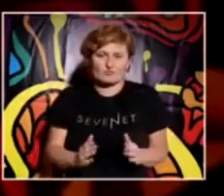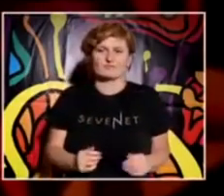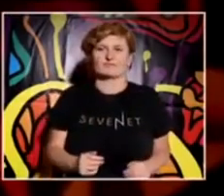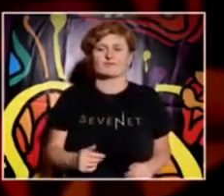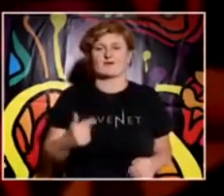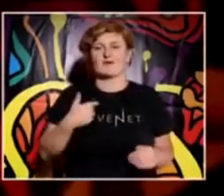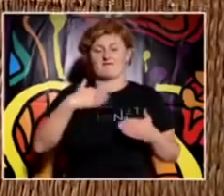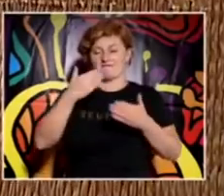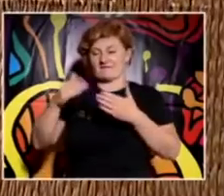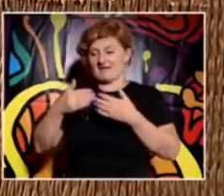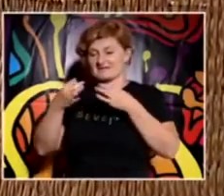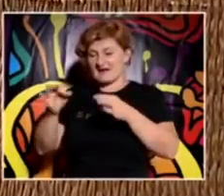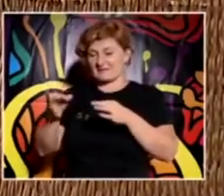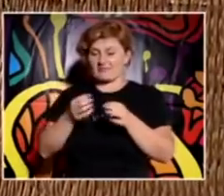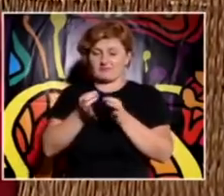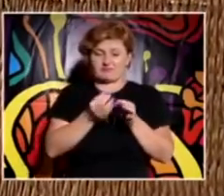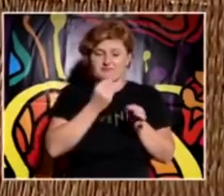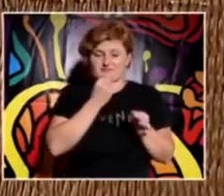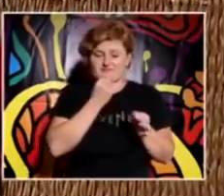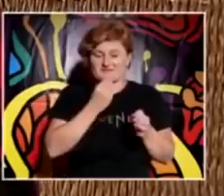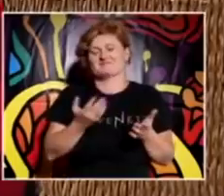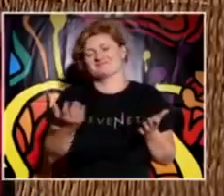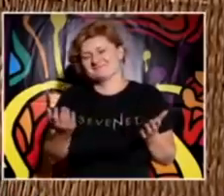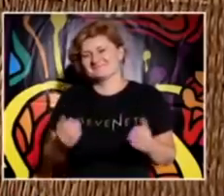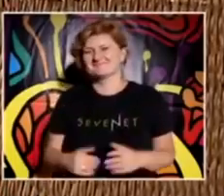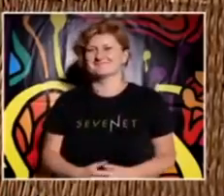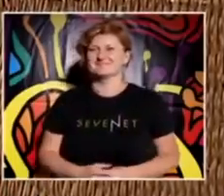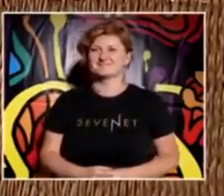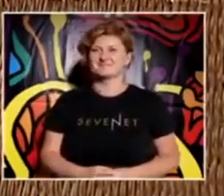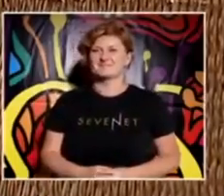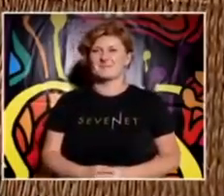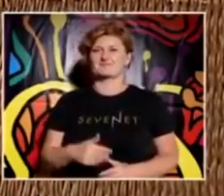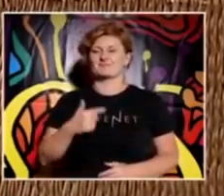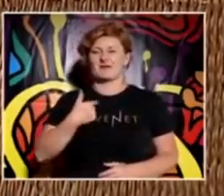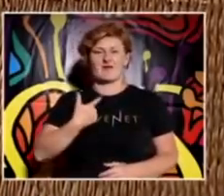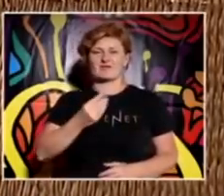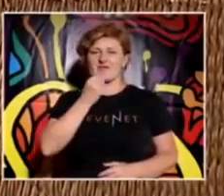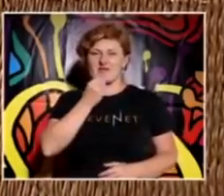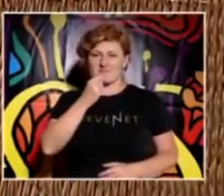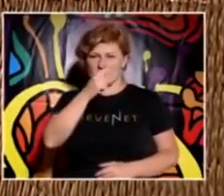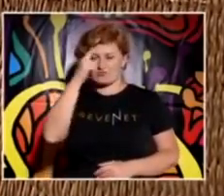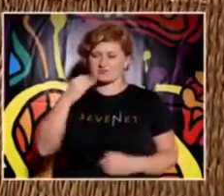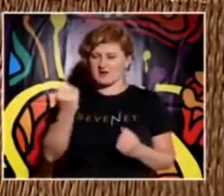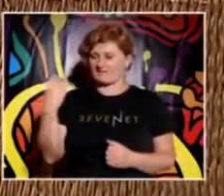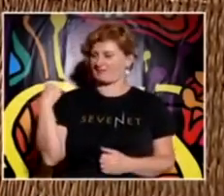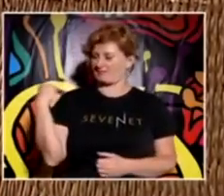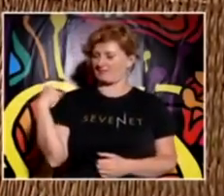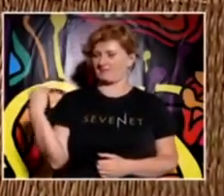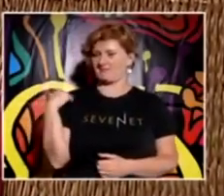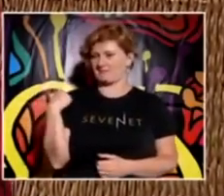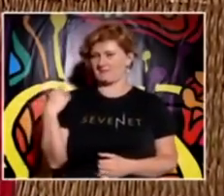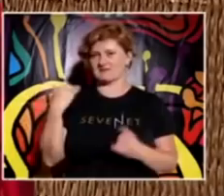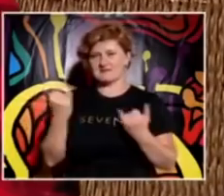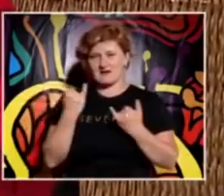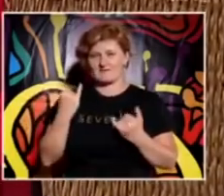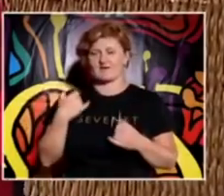wydam na jedzenie, prawda? Tak jest. Ale tak jak wspominałam, ja nie wiem, ale ludzie mnie w ogóle wszędzie zawsze zaczepiają i ja